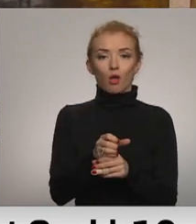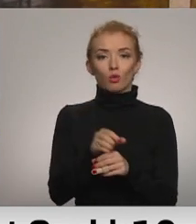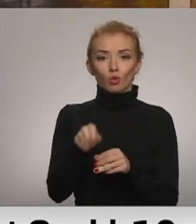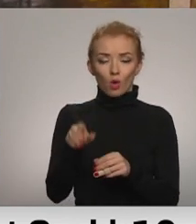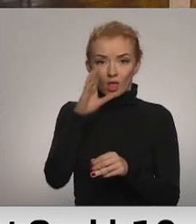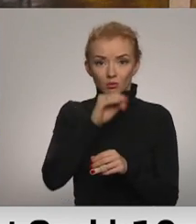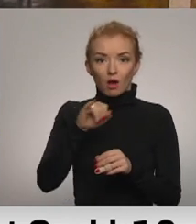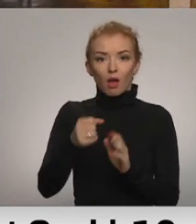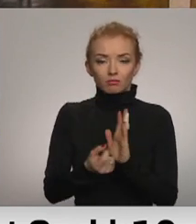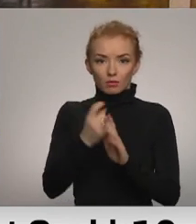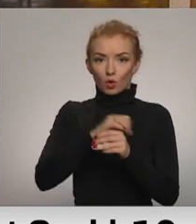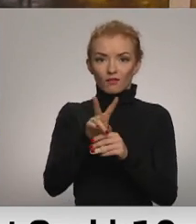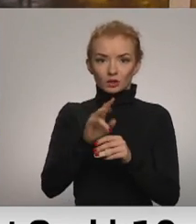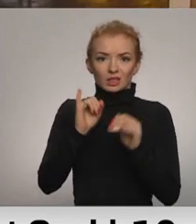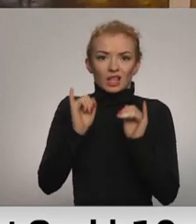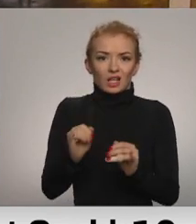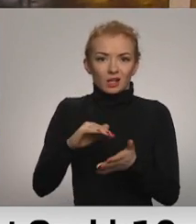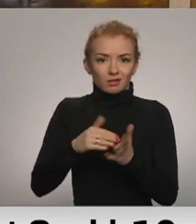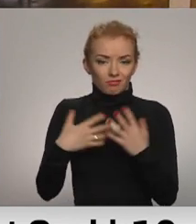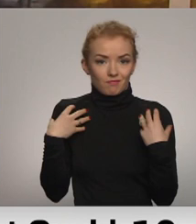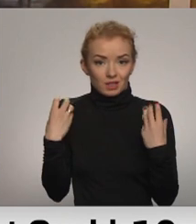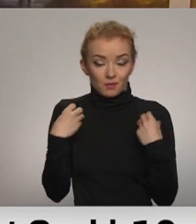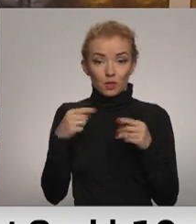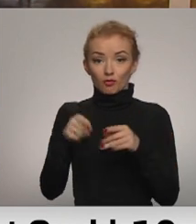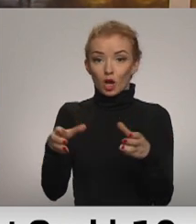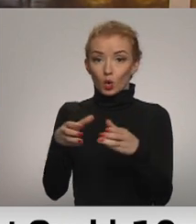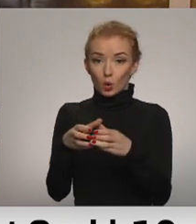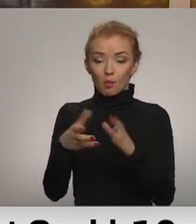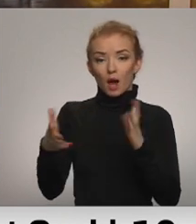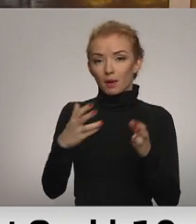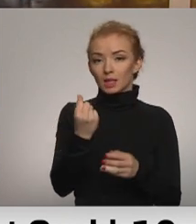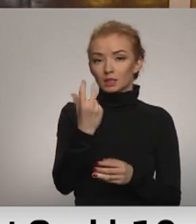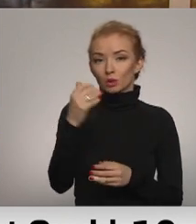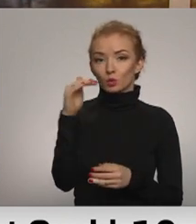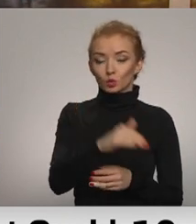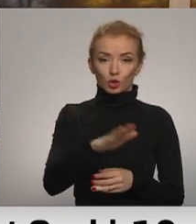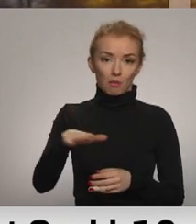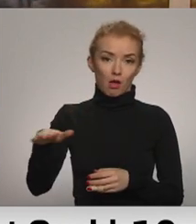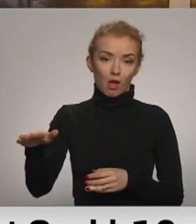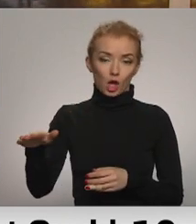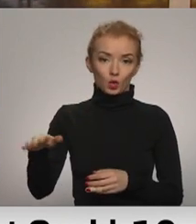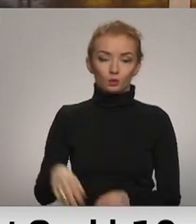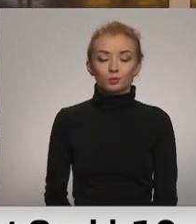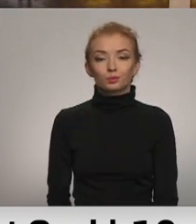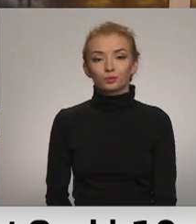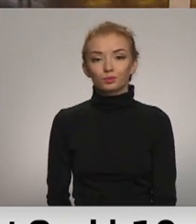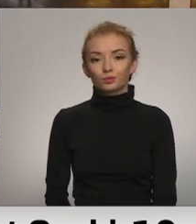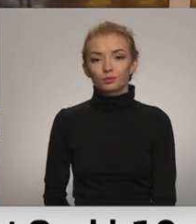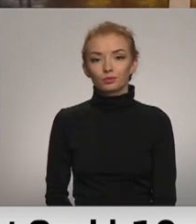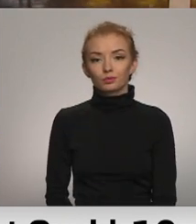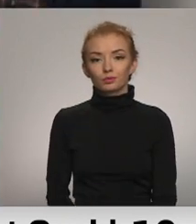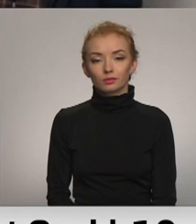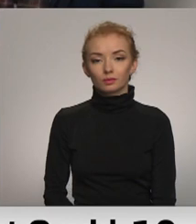viņu veselības stāvokli. Šajā vecumgrupā hroniskas slimības ir 13 tūkstošiem bērnu. Plašāk Zandūzo Balode.